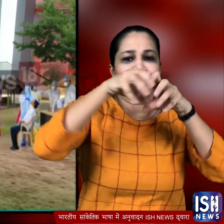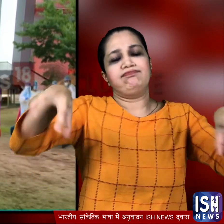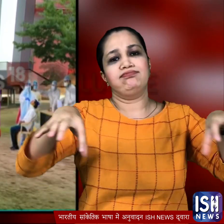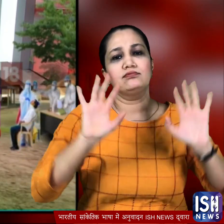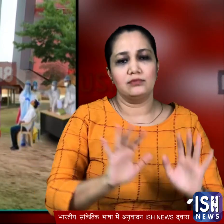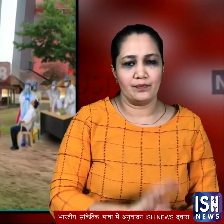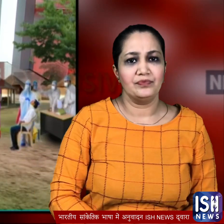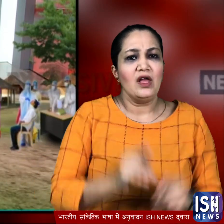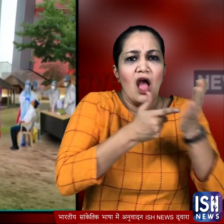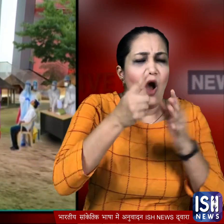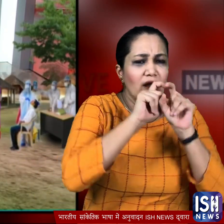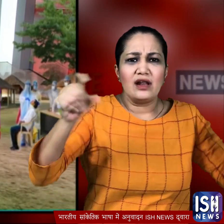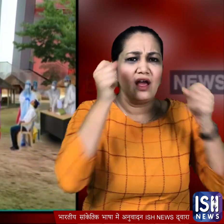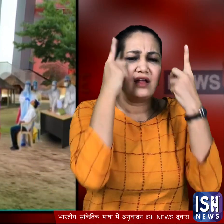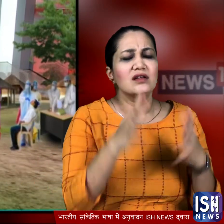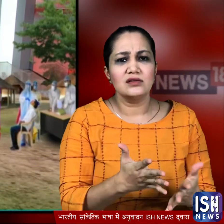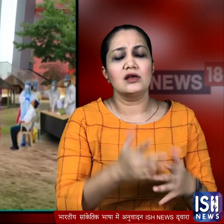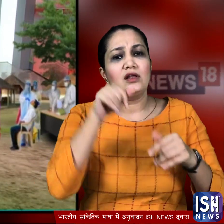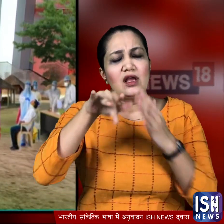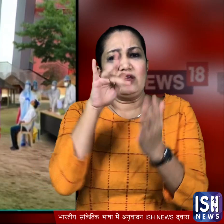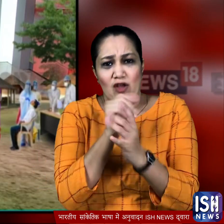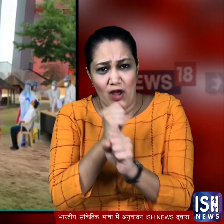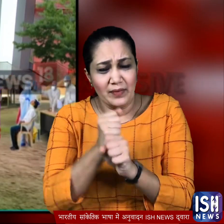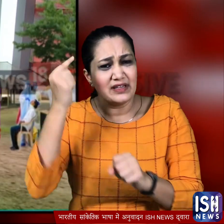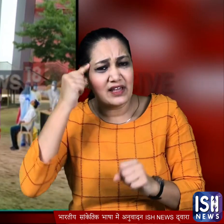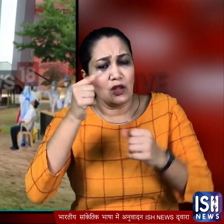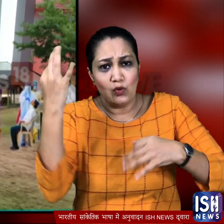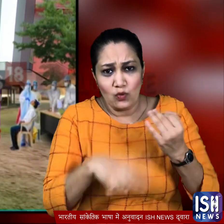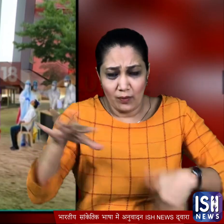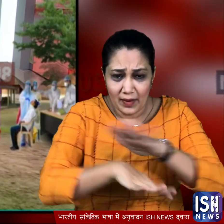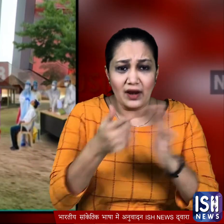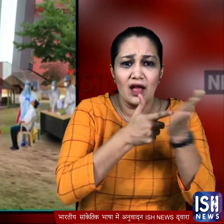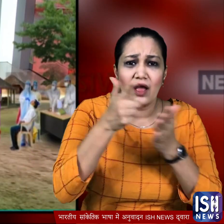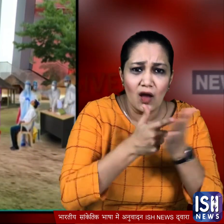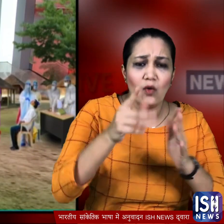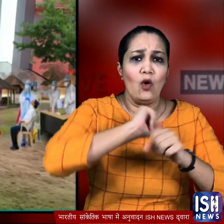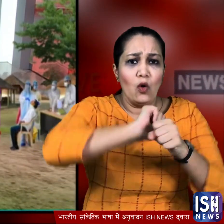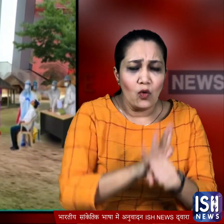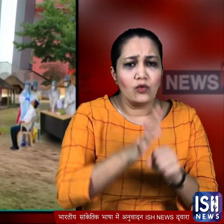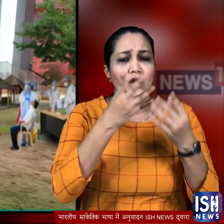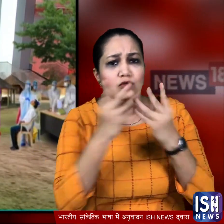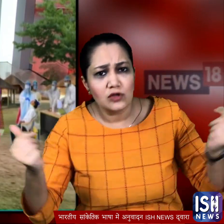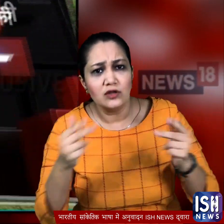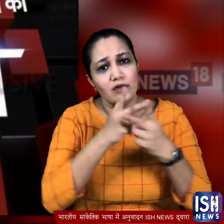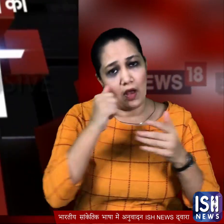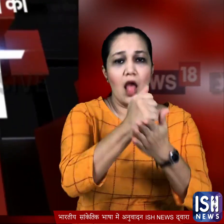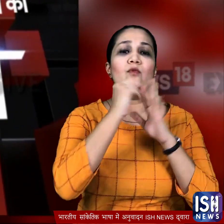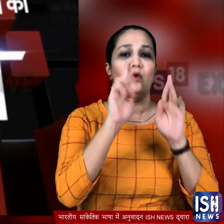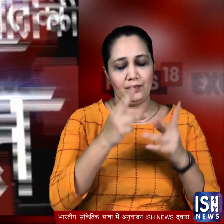तस्वीर साफ नहीं हो रही। सरकार को उम्मीद है कि इस नई रणनीति से ग्रामीण इलाकों में कोरोना से निपटने में मदद